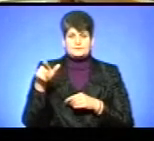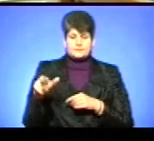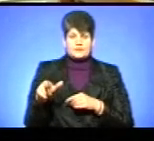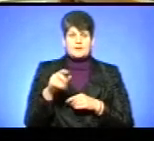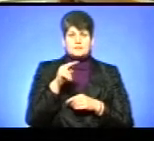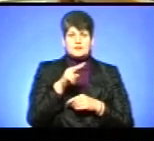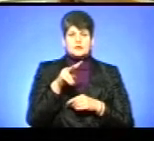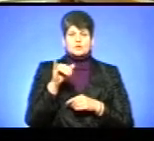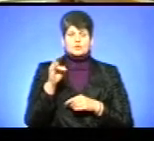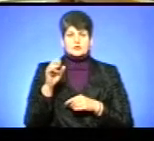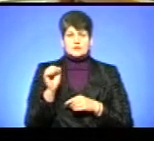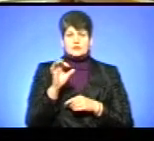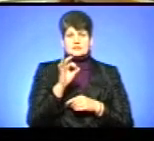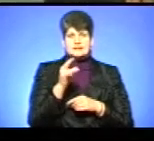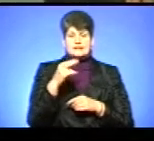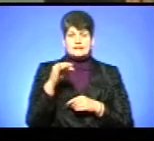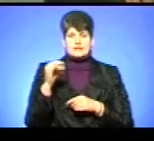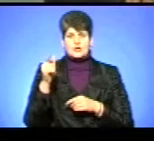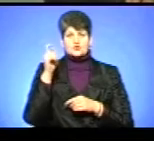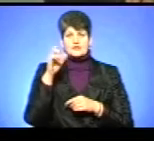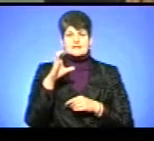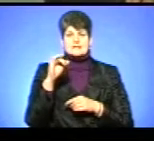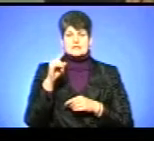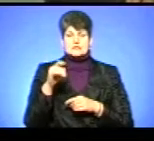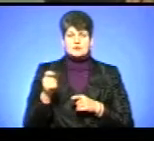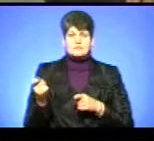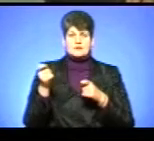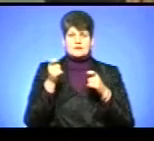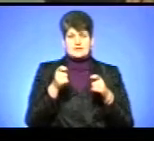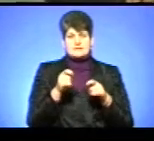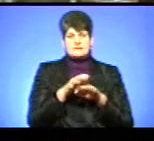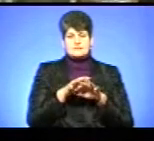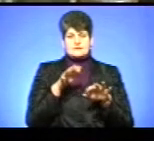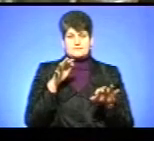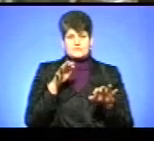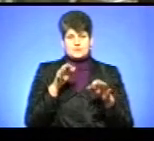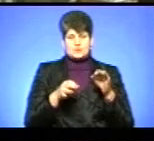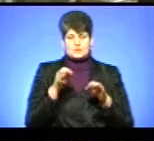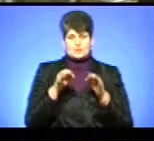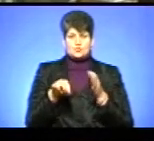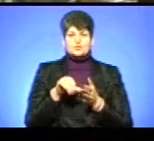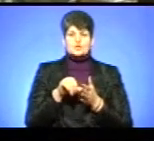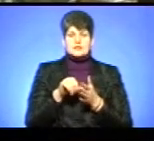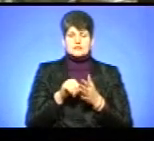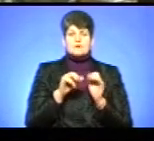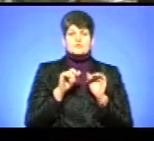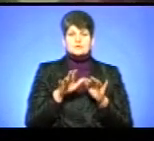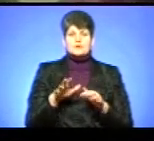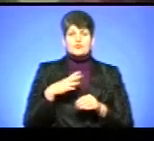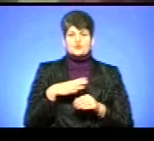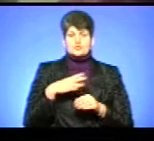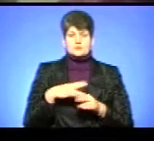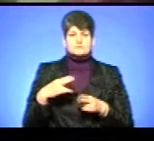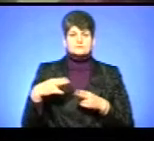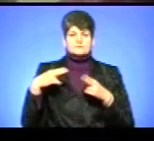Лукача та Олександра Дегтяра із Чортківського СІЗО доправили до зали суду. Учасники судового процесу очікували